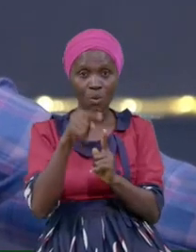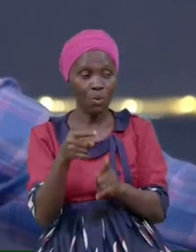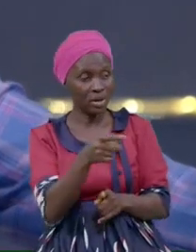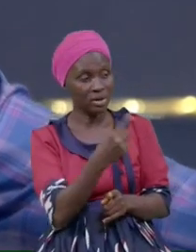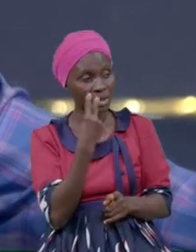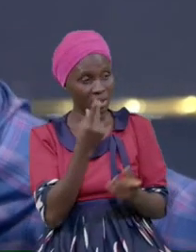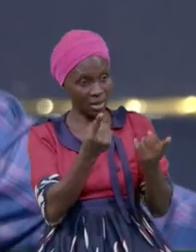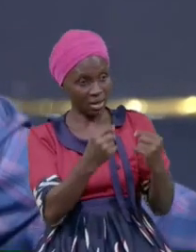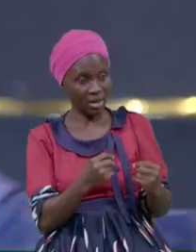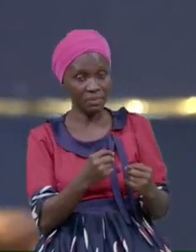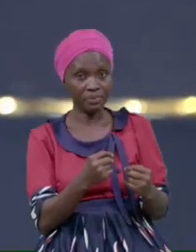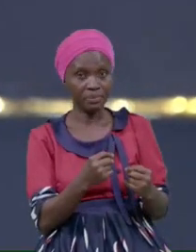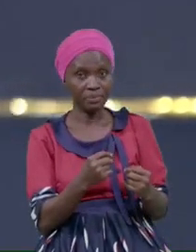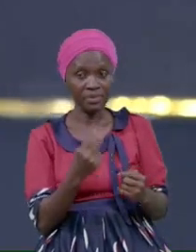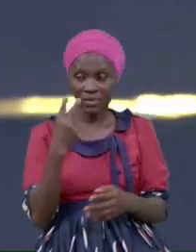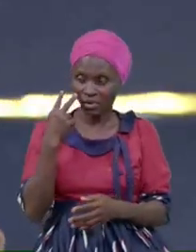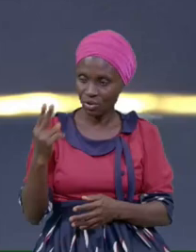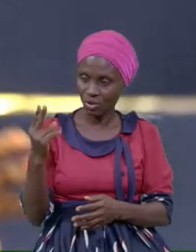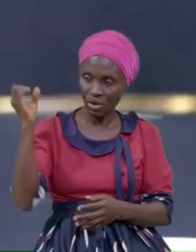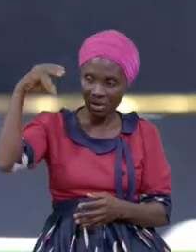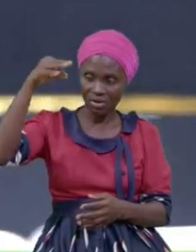il a vu la grâce de Dieu.